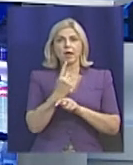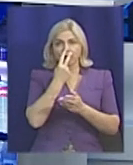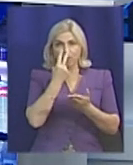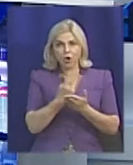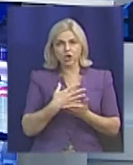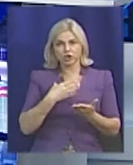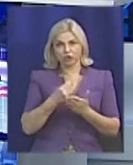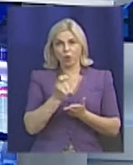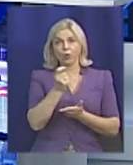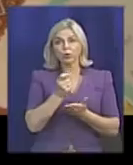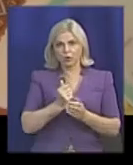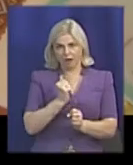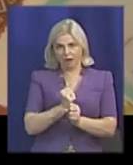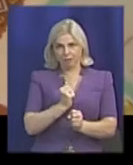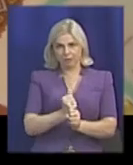художні роботи.